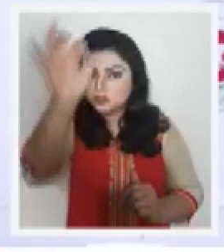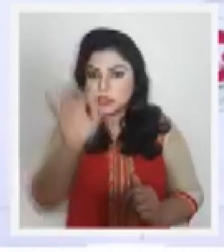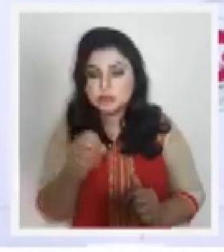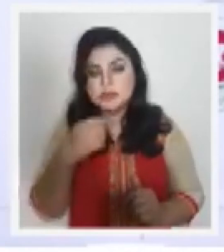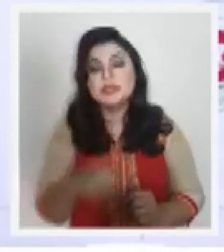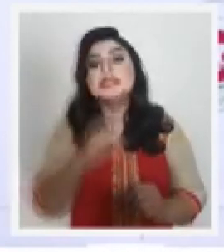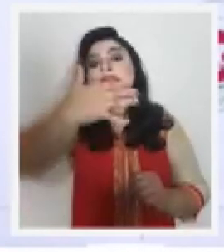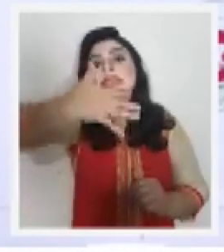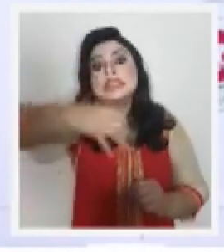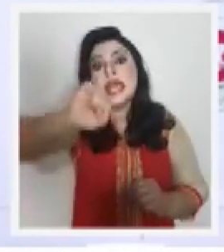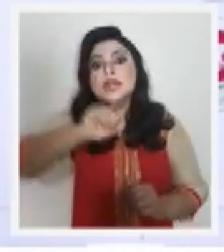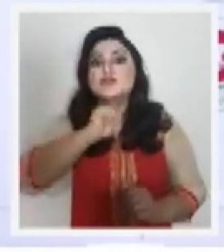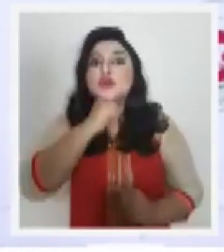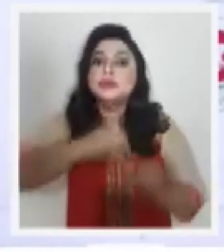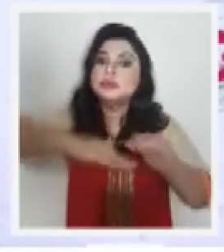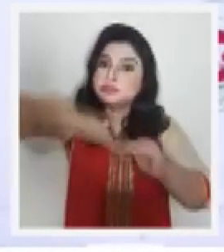51 থেকে 60 বছর 986 জন,